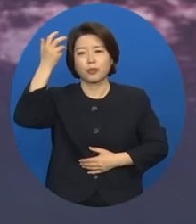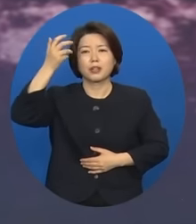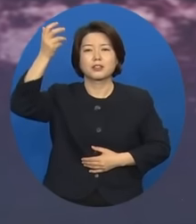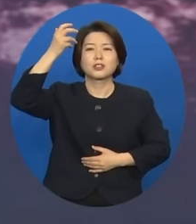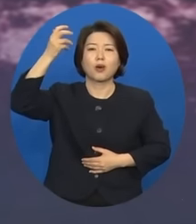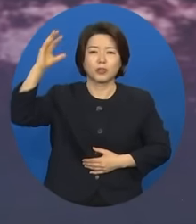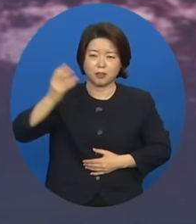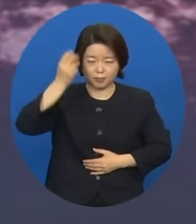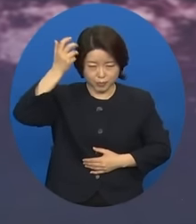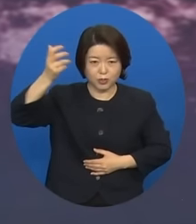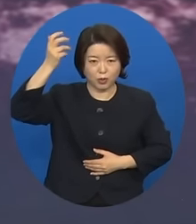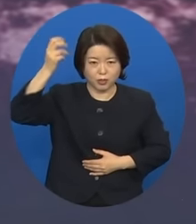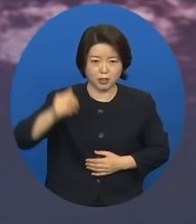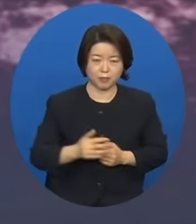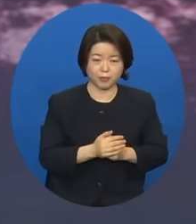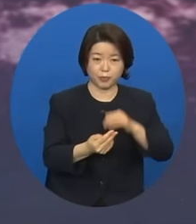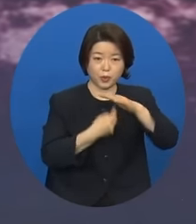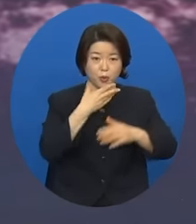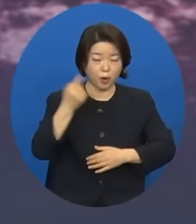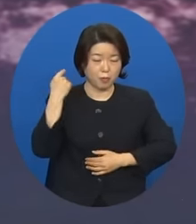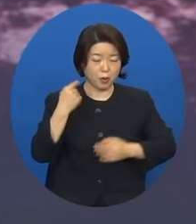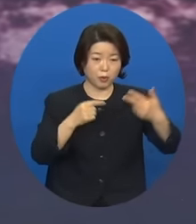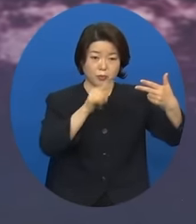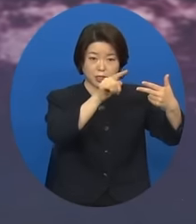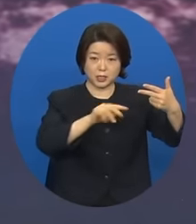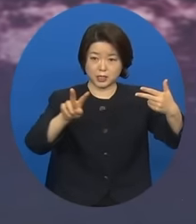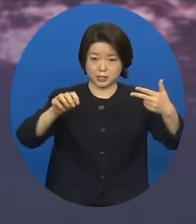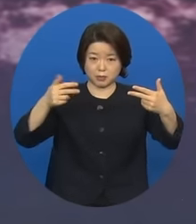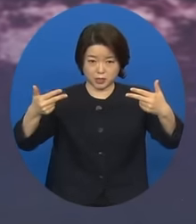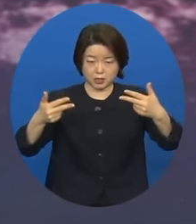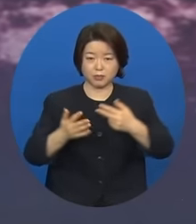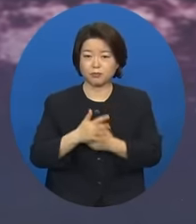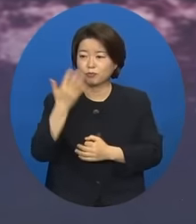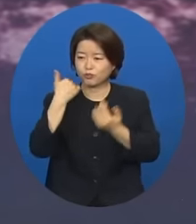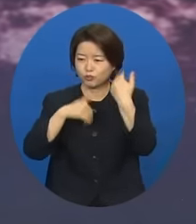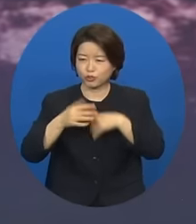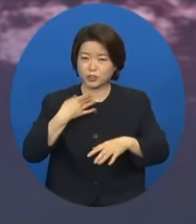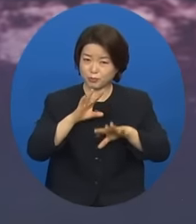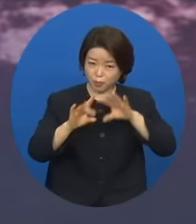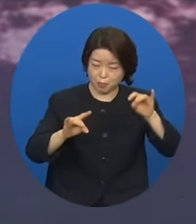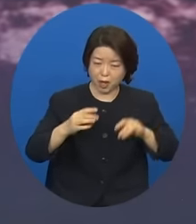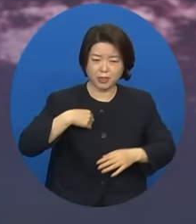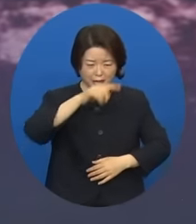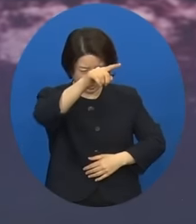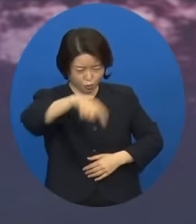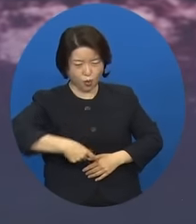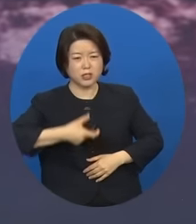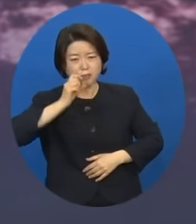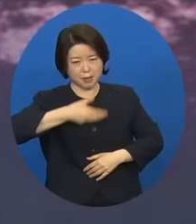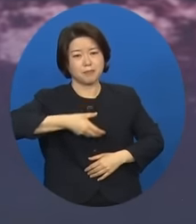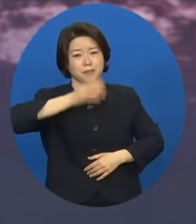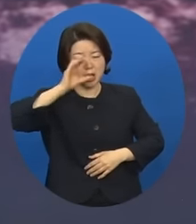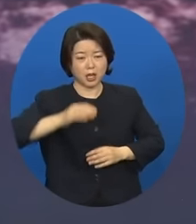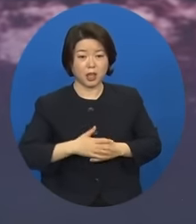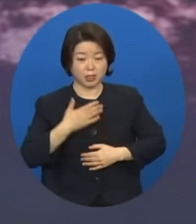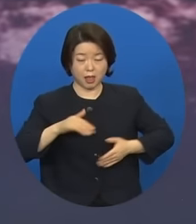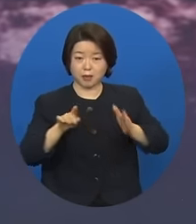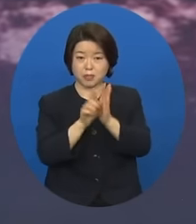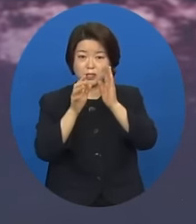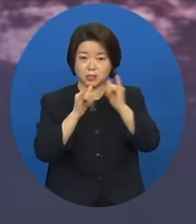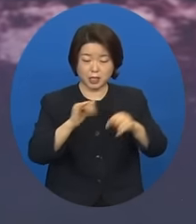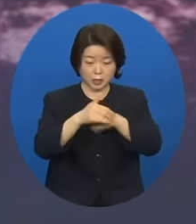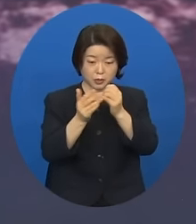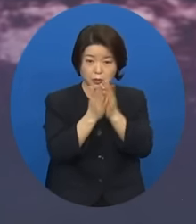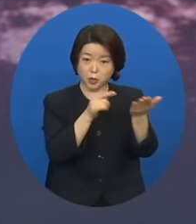요한복음 7장 37절의 예수님이 이런 얘기를 하세요 누구든지 목마르거든 내게로 와서 마시라 나를 믿는 자는 성경의